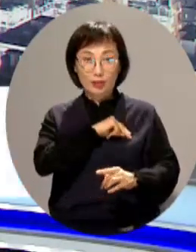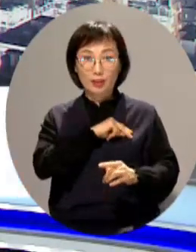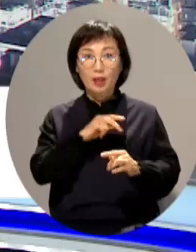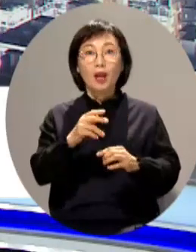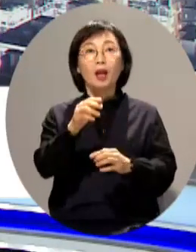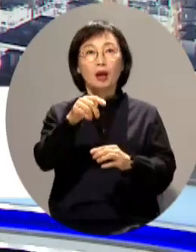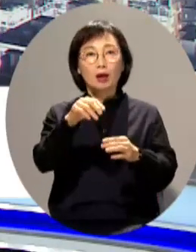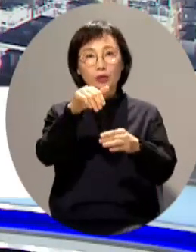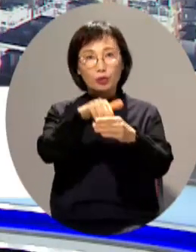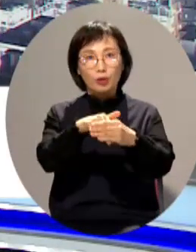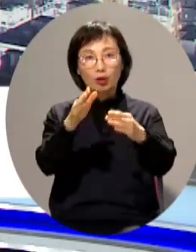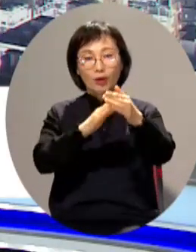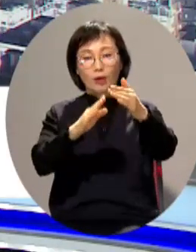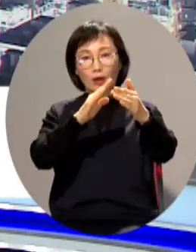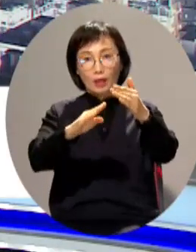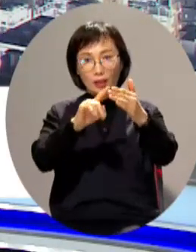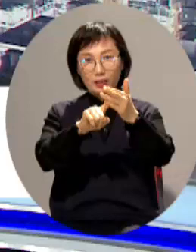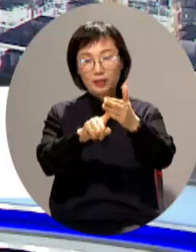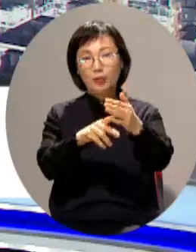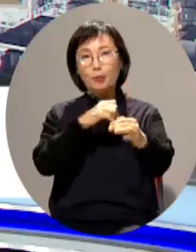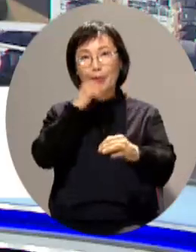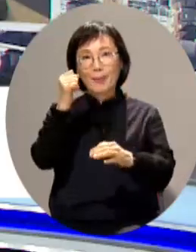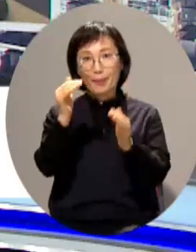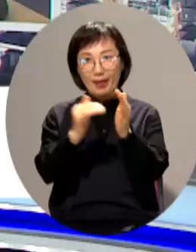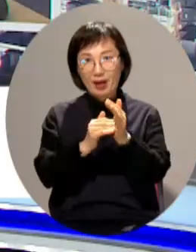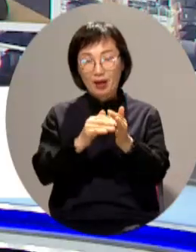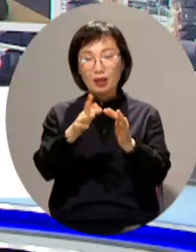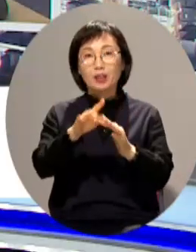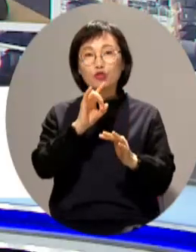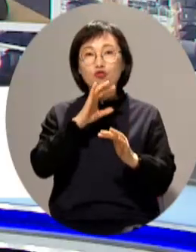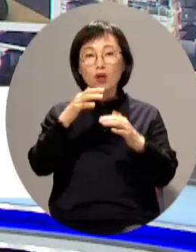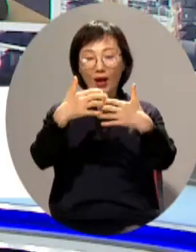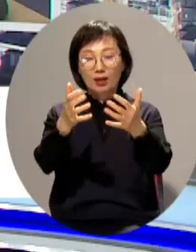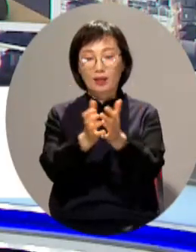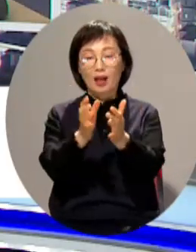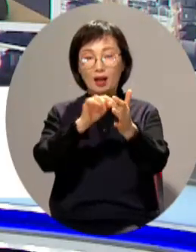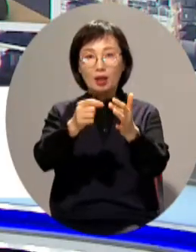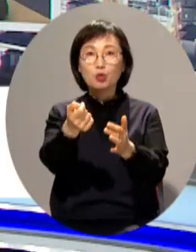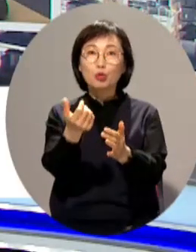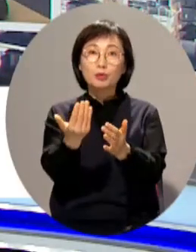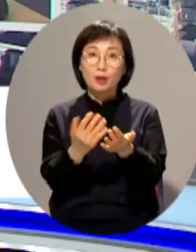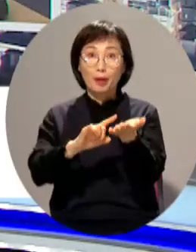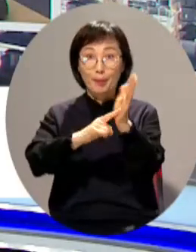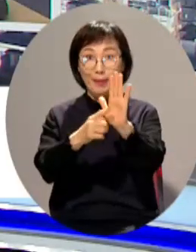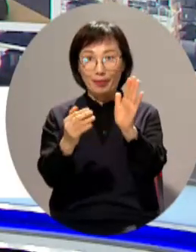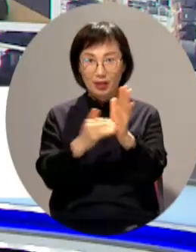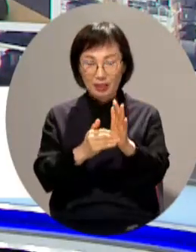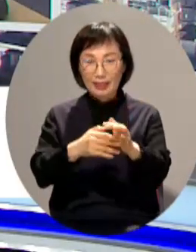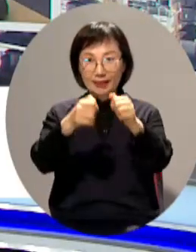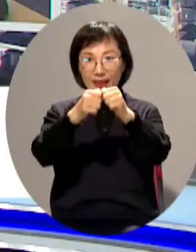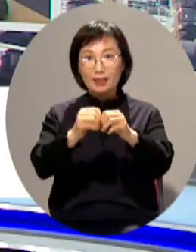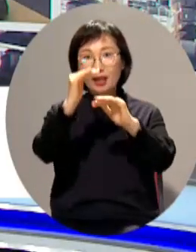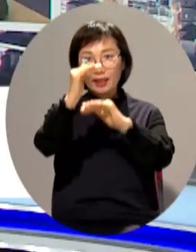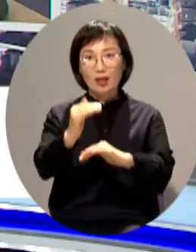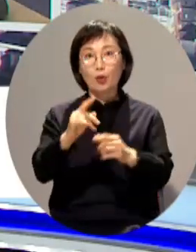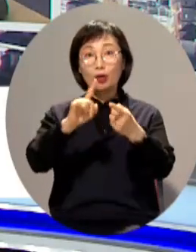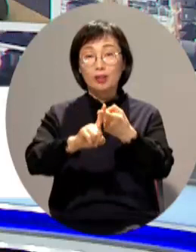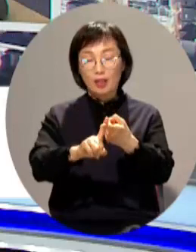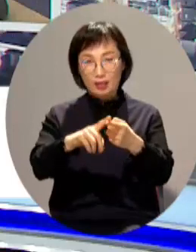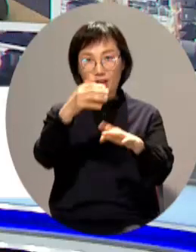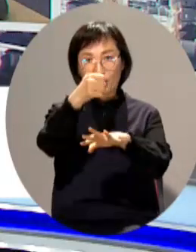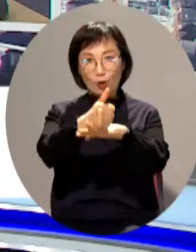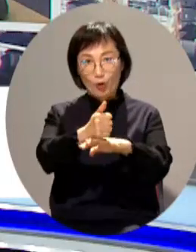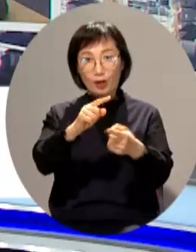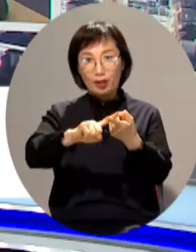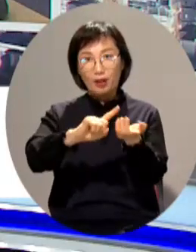경선에서 승리했습니다 민주당 중앙당 이의 결과를 조금 전에 발표했는데요 자세한 경선 결과 그리고 승리한